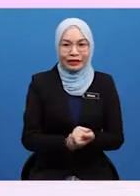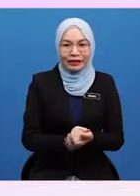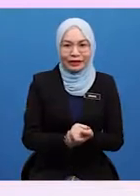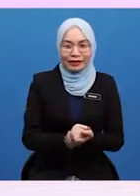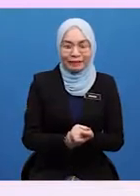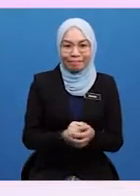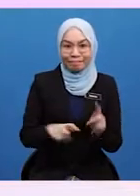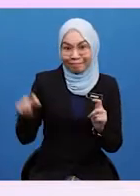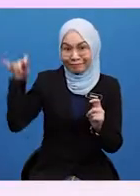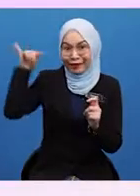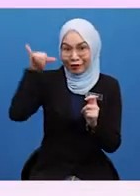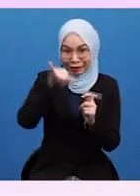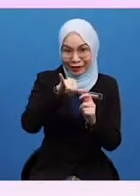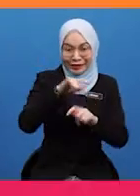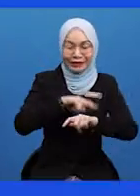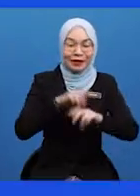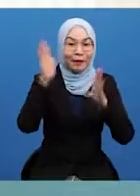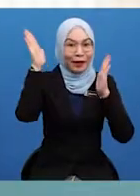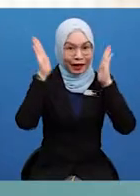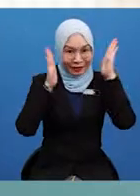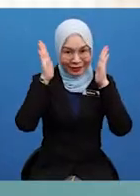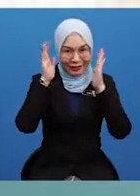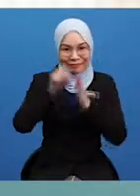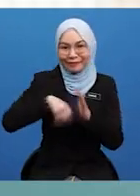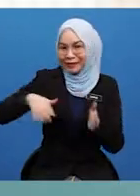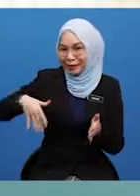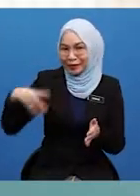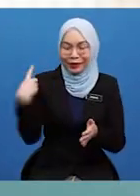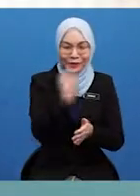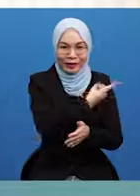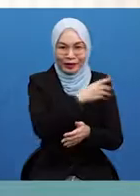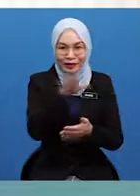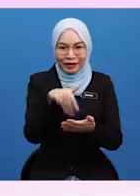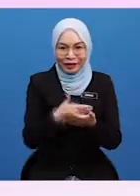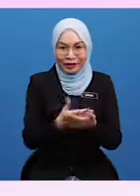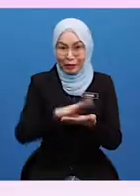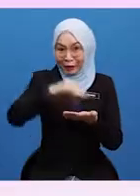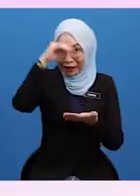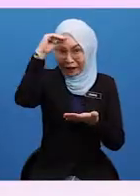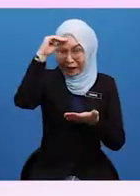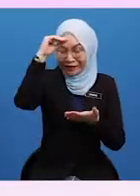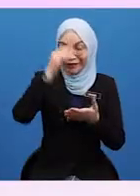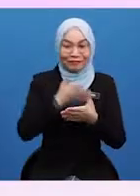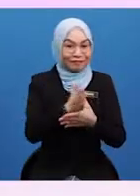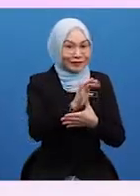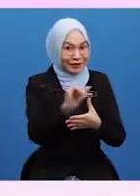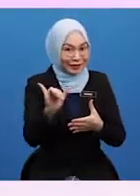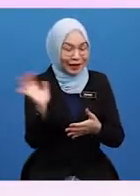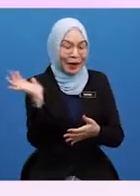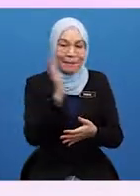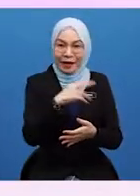di Malaysia Hai sebelum kita pelajari lebih lanjut lagi Mari kita lihat dahulu